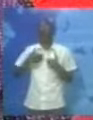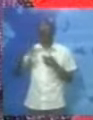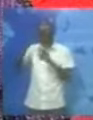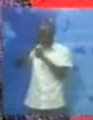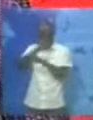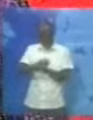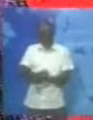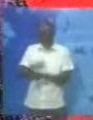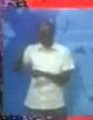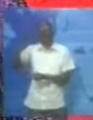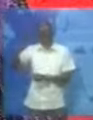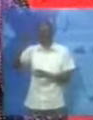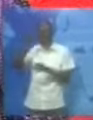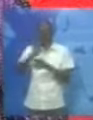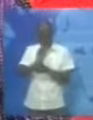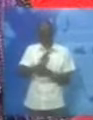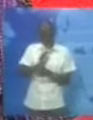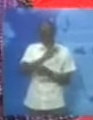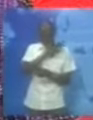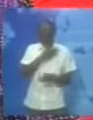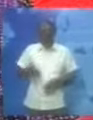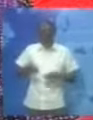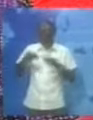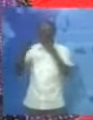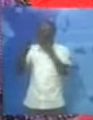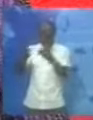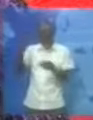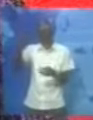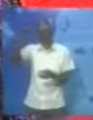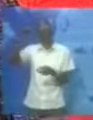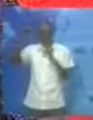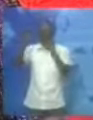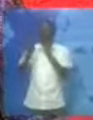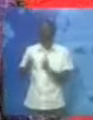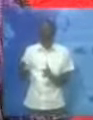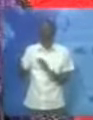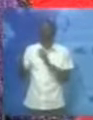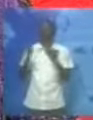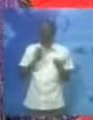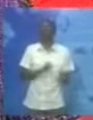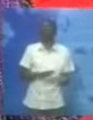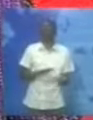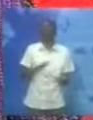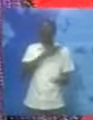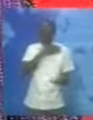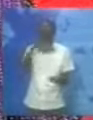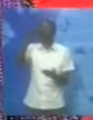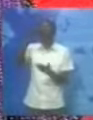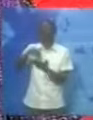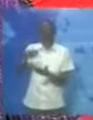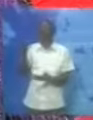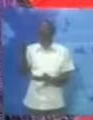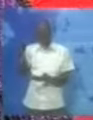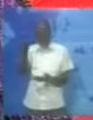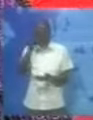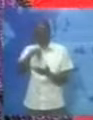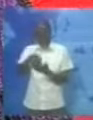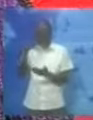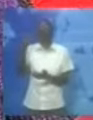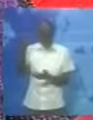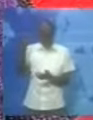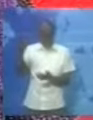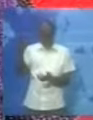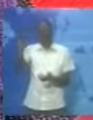tradition au FESPACO, celle de rendre hommage aux cinéastes disparus. Entre 2011 et 2013, ils